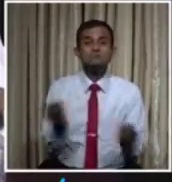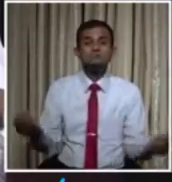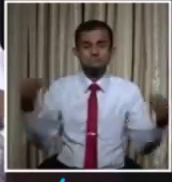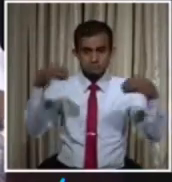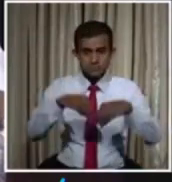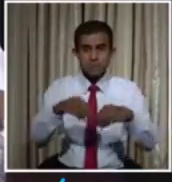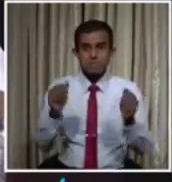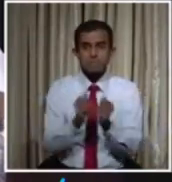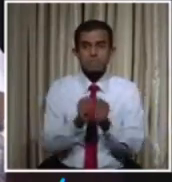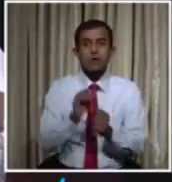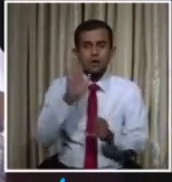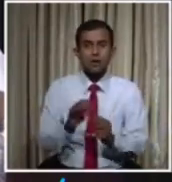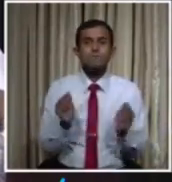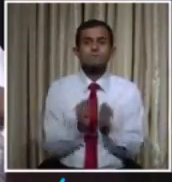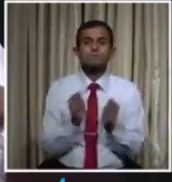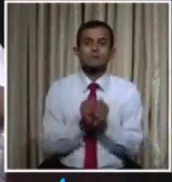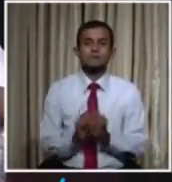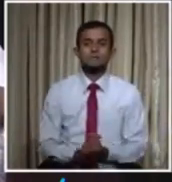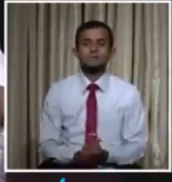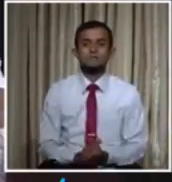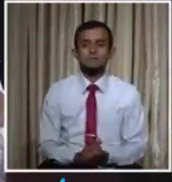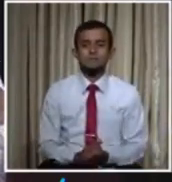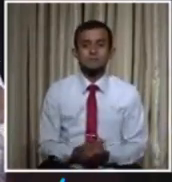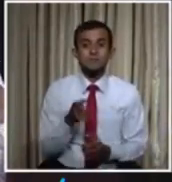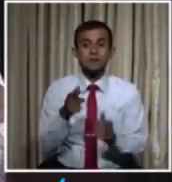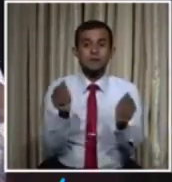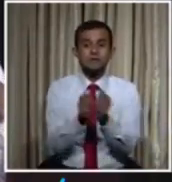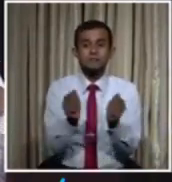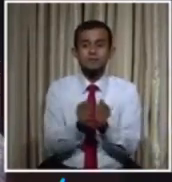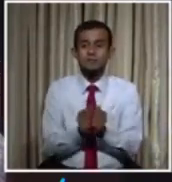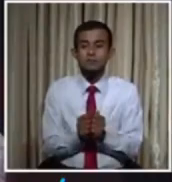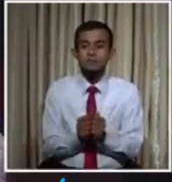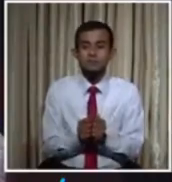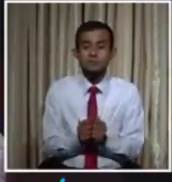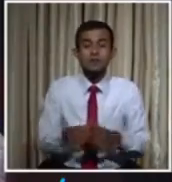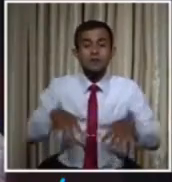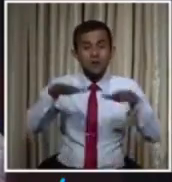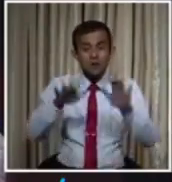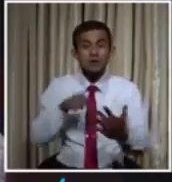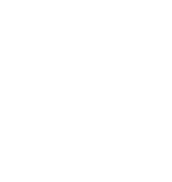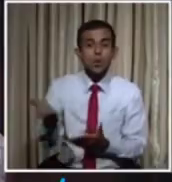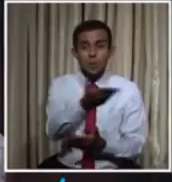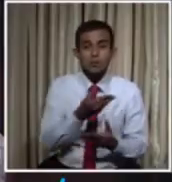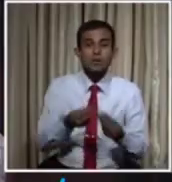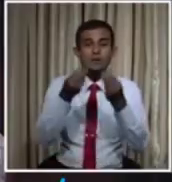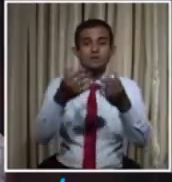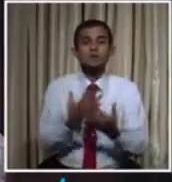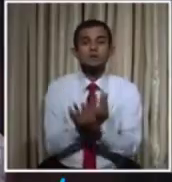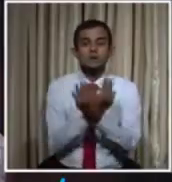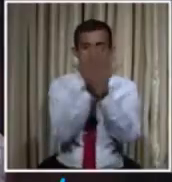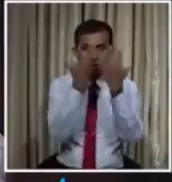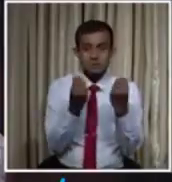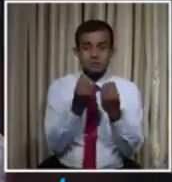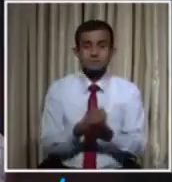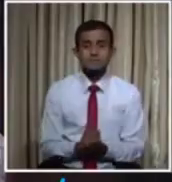කළ යුතු ක්‍රියාවලිය මේ ක්‍රියාවලියේ අවසාන ඉලක්කය කුමක්ද සමෘද්ධිය